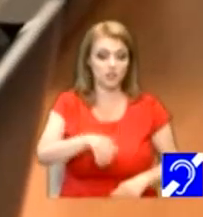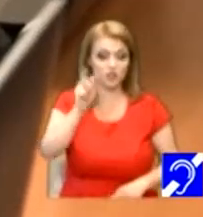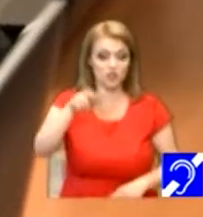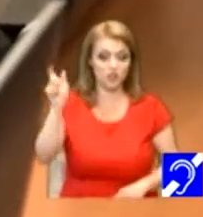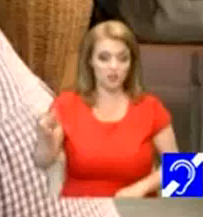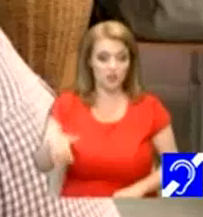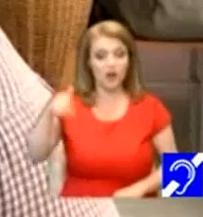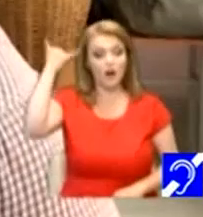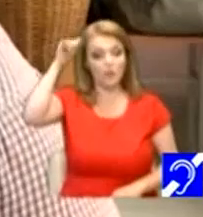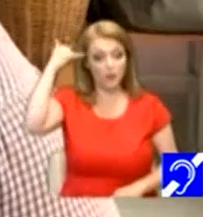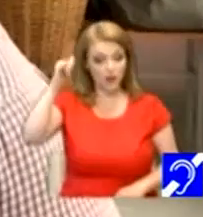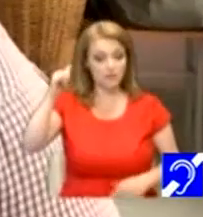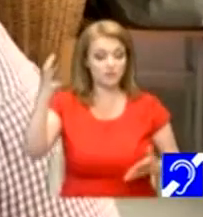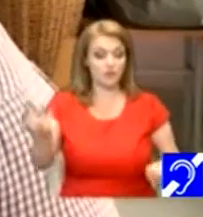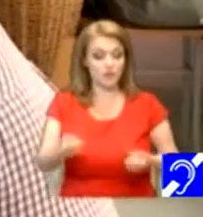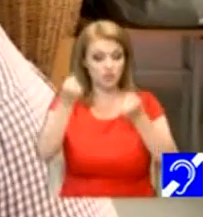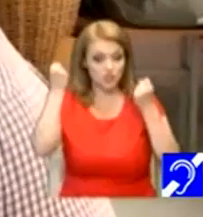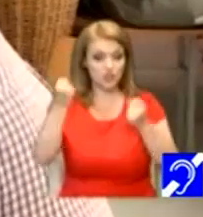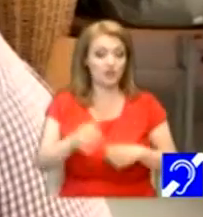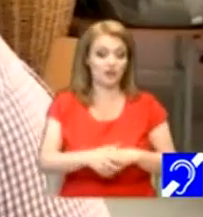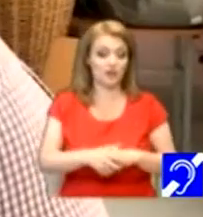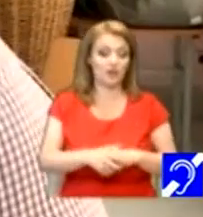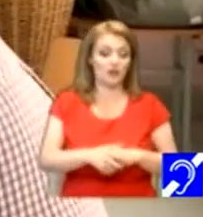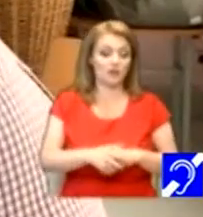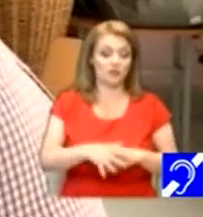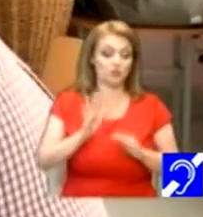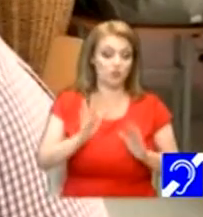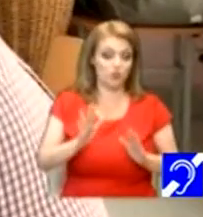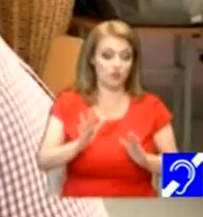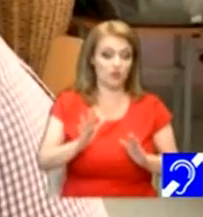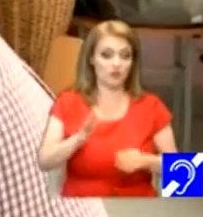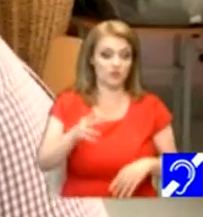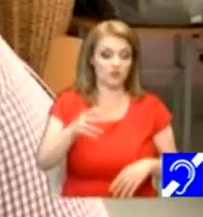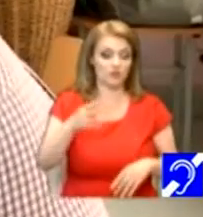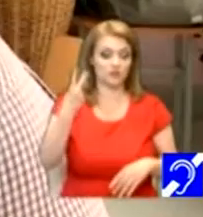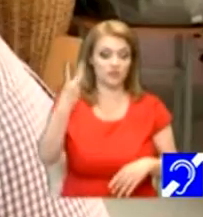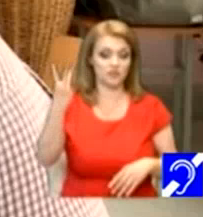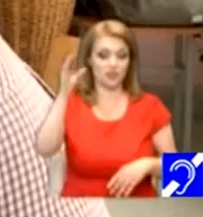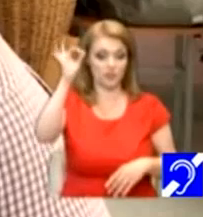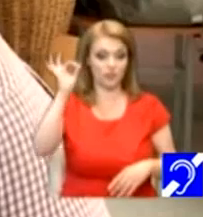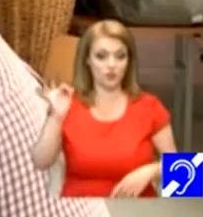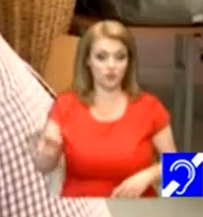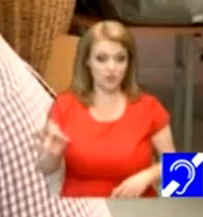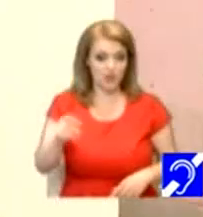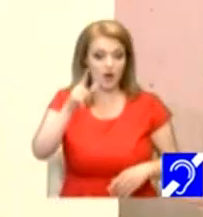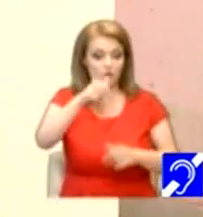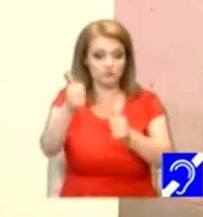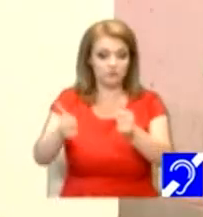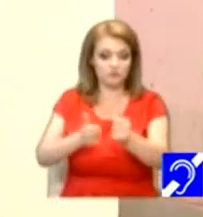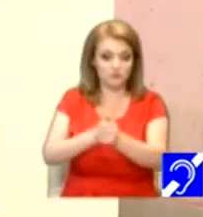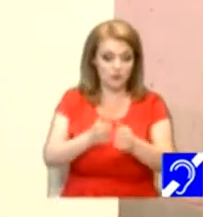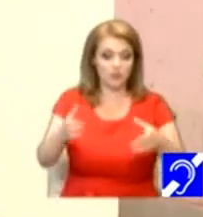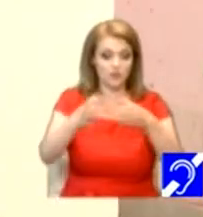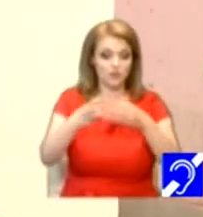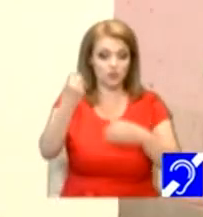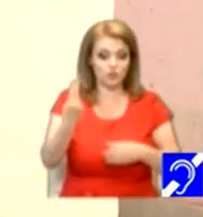obținut mai puțin de 23% din voturi și s-a clasat abia pe locul 3, în spatele blocului electoral al comuniștilor și socialiștilor și